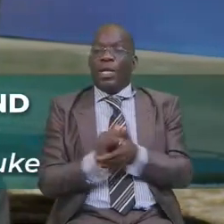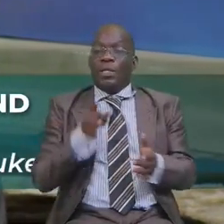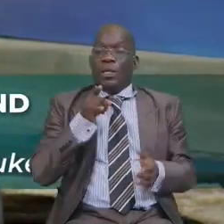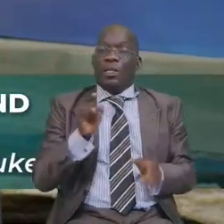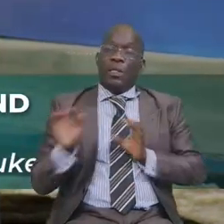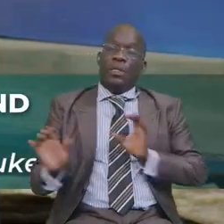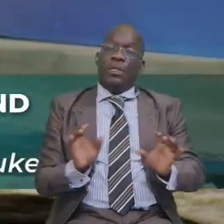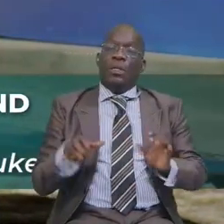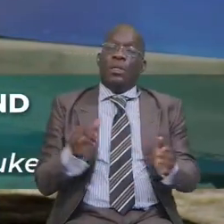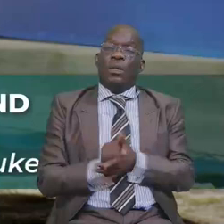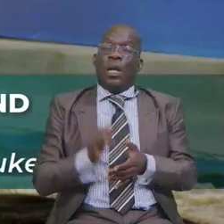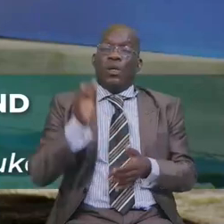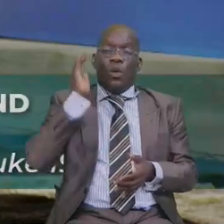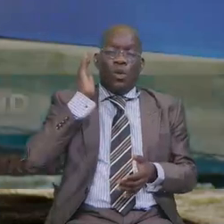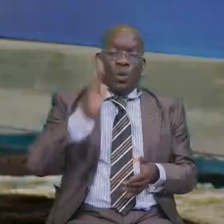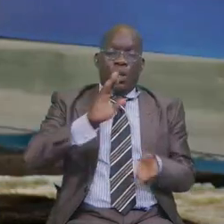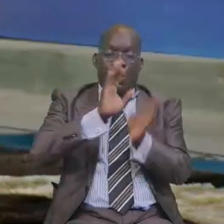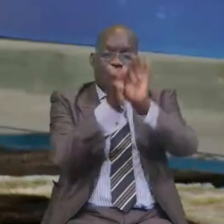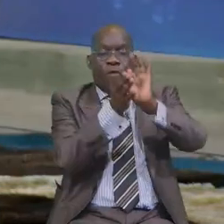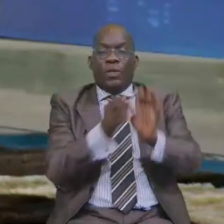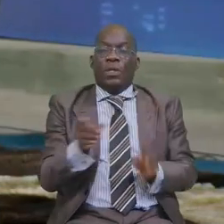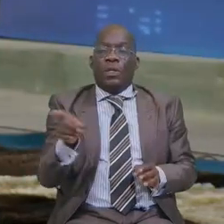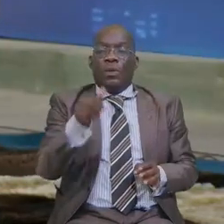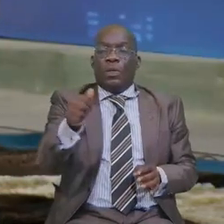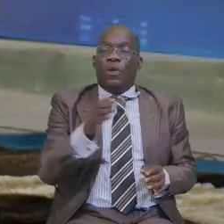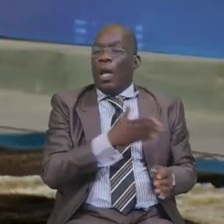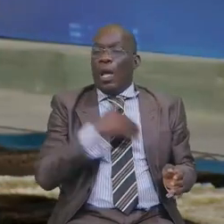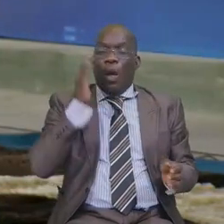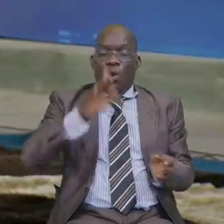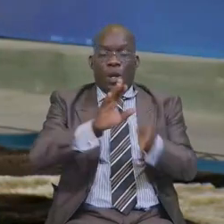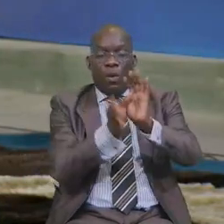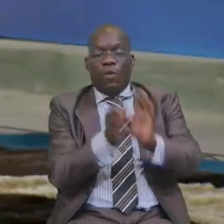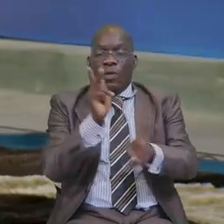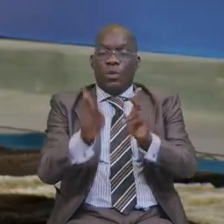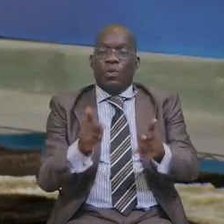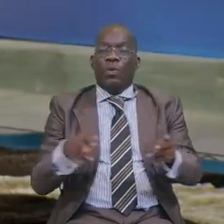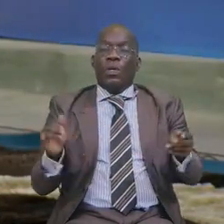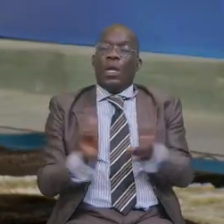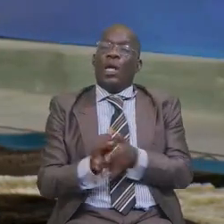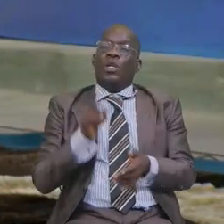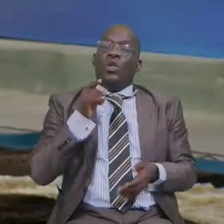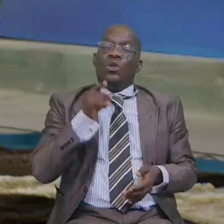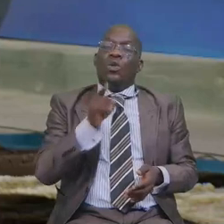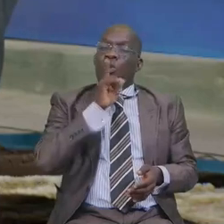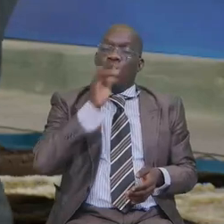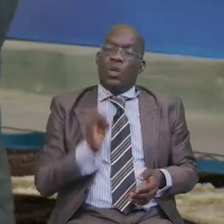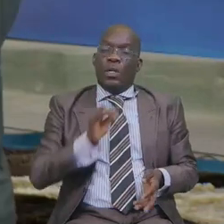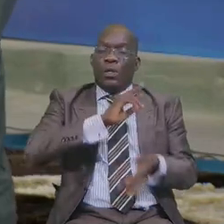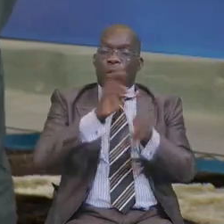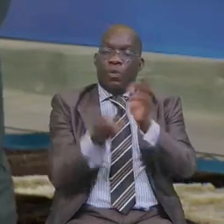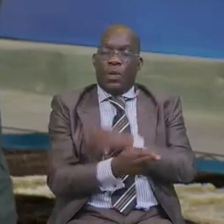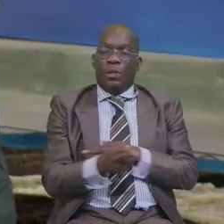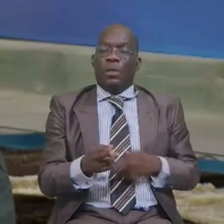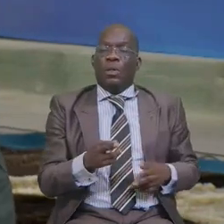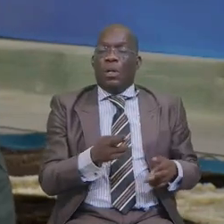et qu'il va se convaincre et convaincre les gens que tu es véritablement une personne